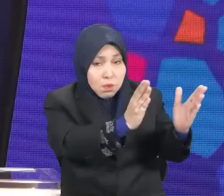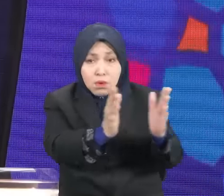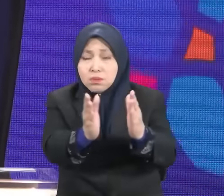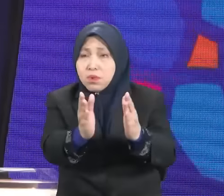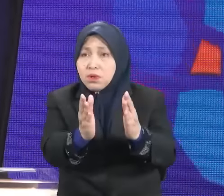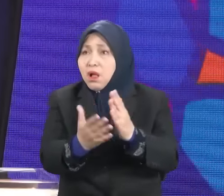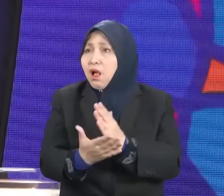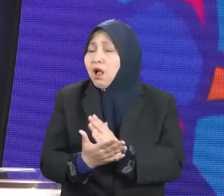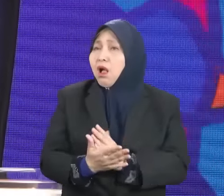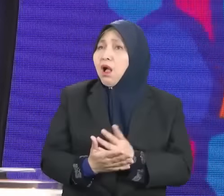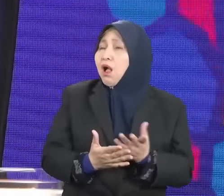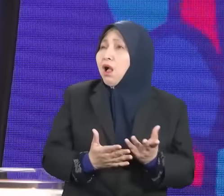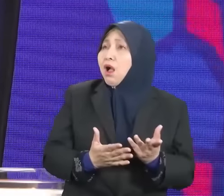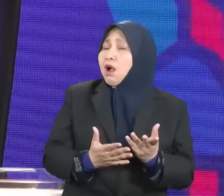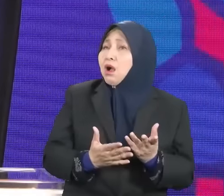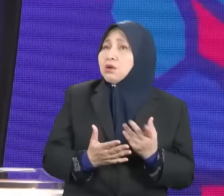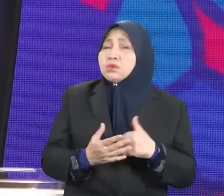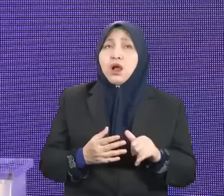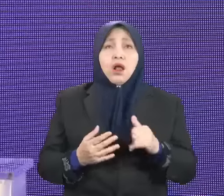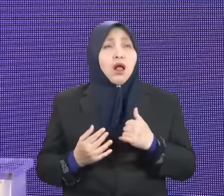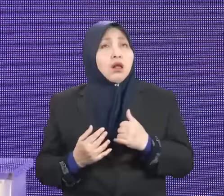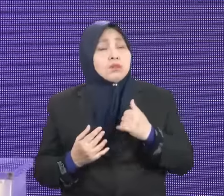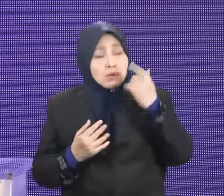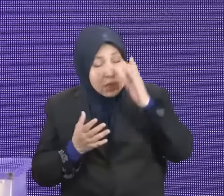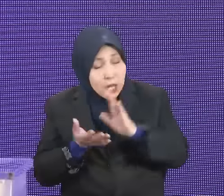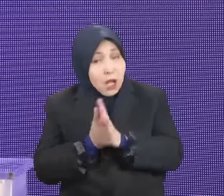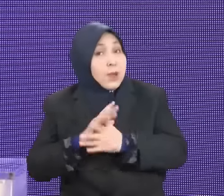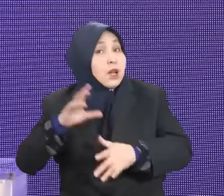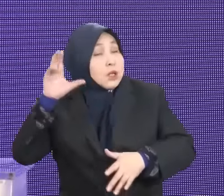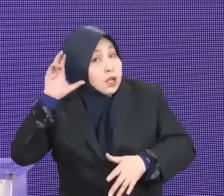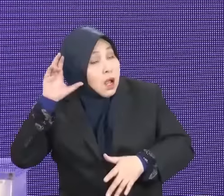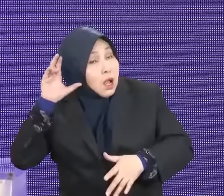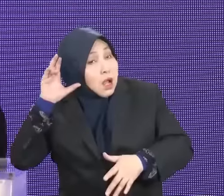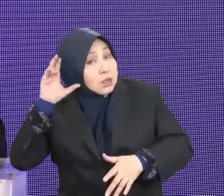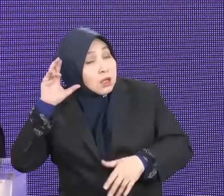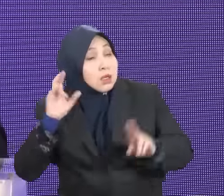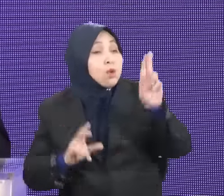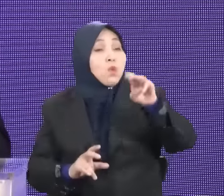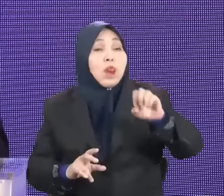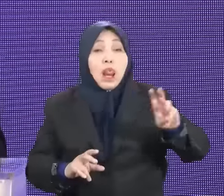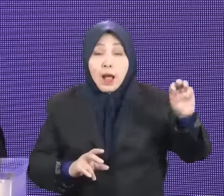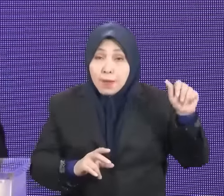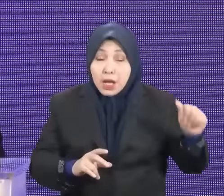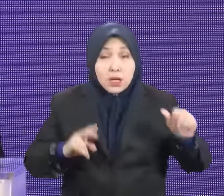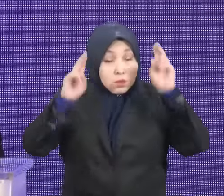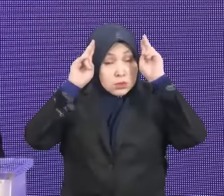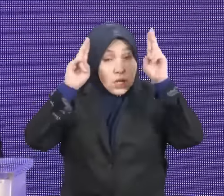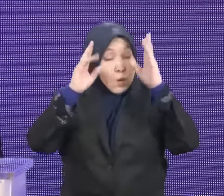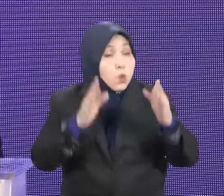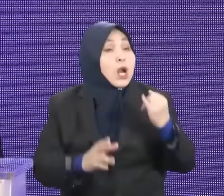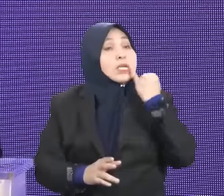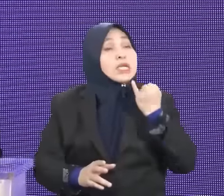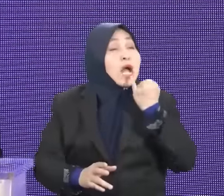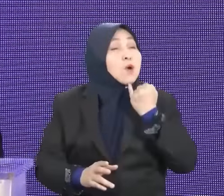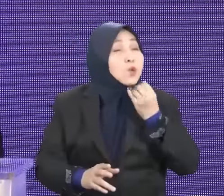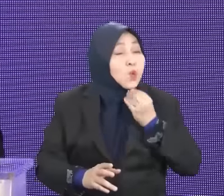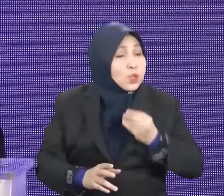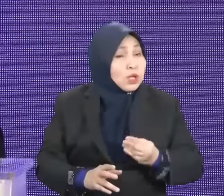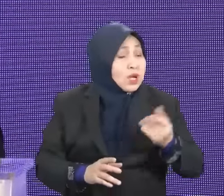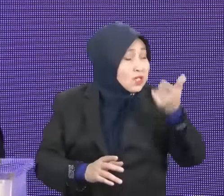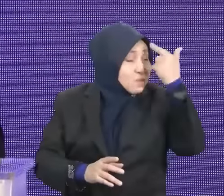goyah 1 kemudian yang keduanya bila mereka dengar pula daripada ulama-ulama Ustaz di kalangan orang Yahudi itu bahasa mereka